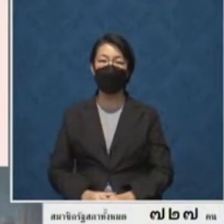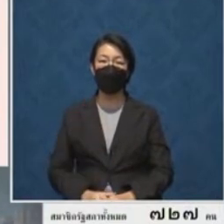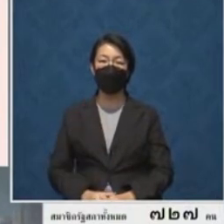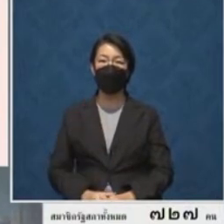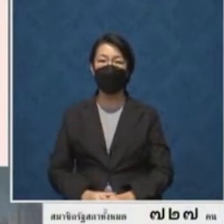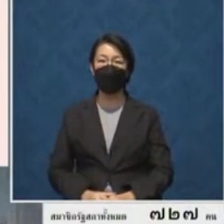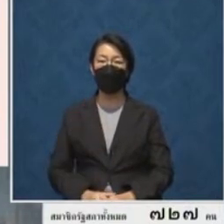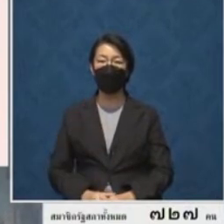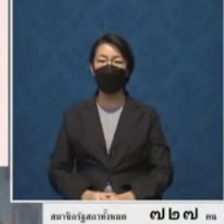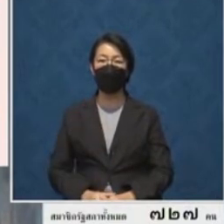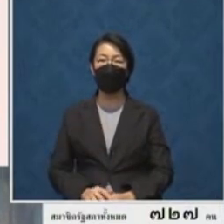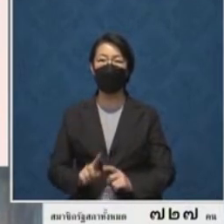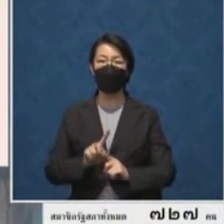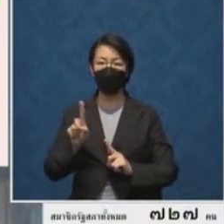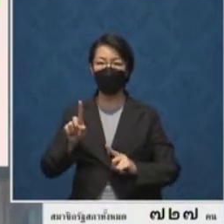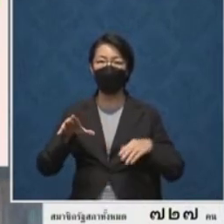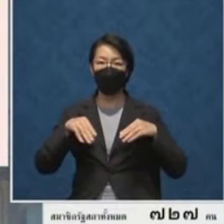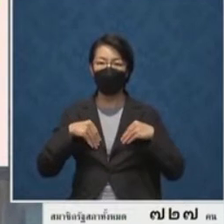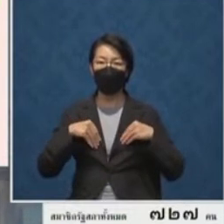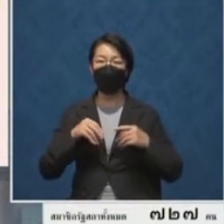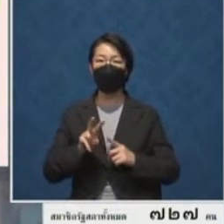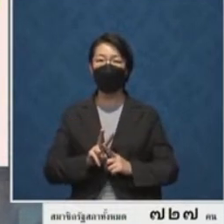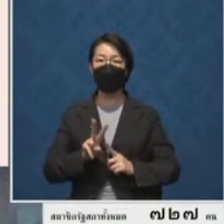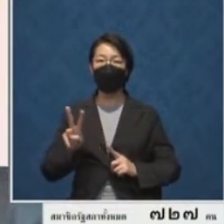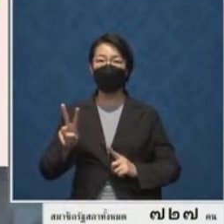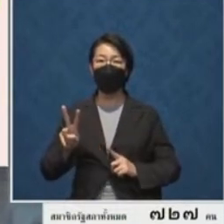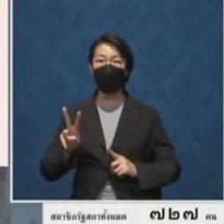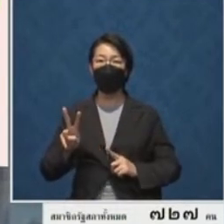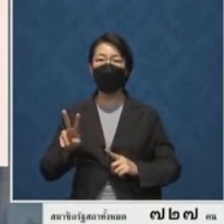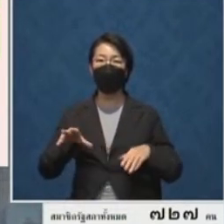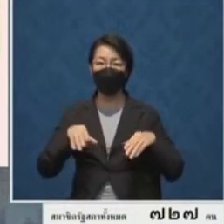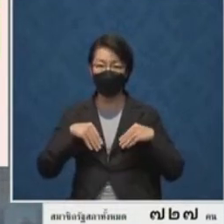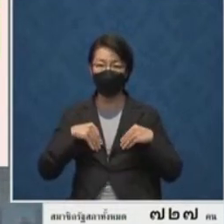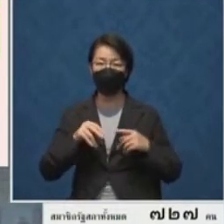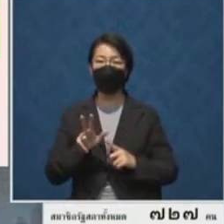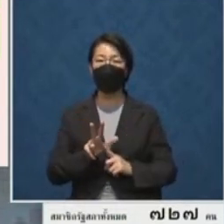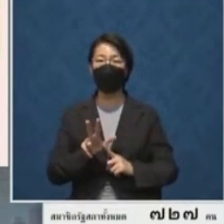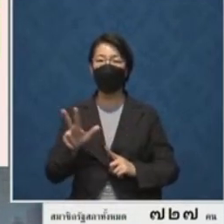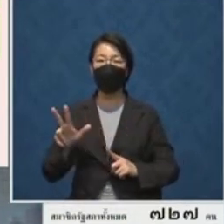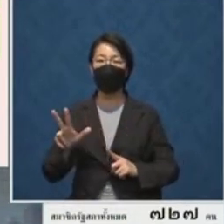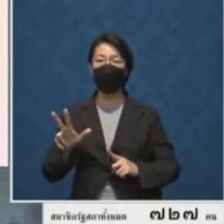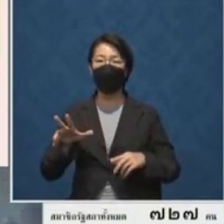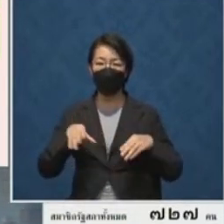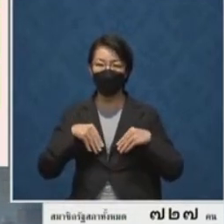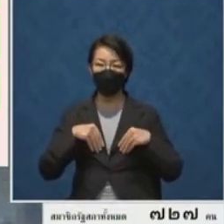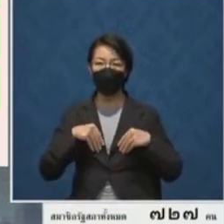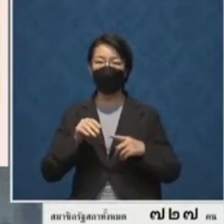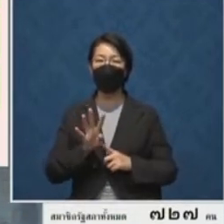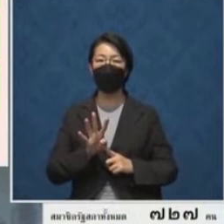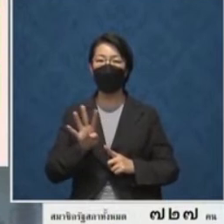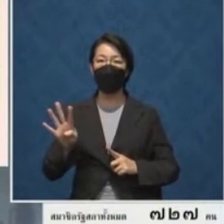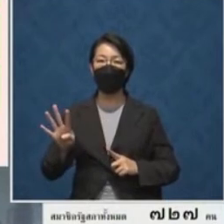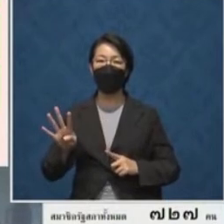1รับหลักการ2รับหลักการ3รับหลักการ4รับหลักการ